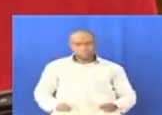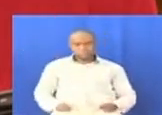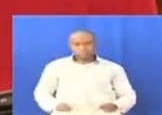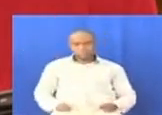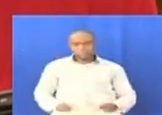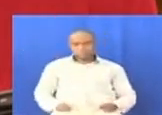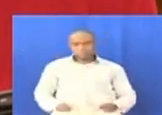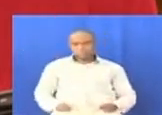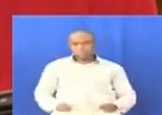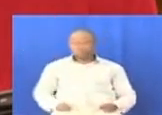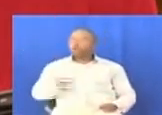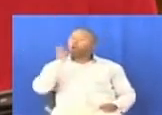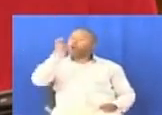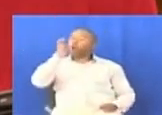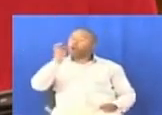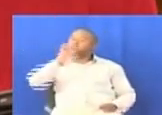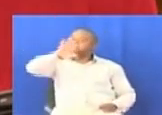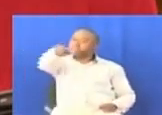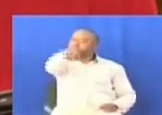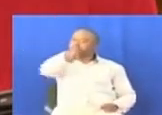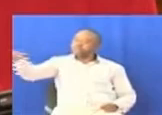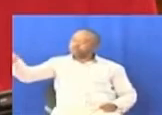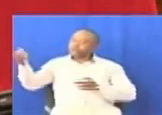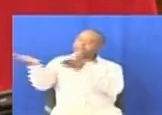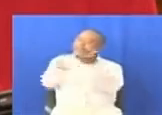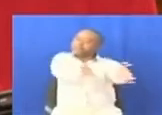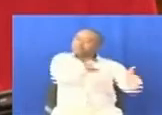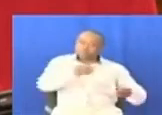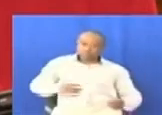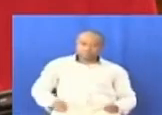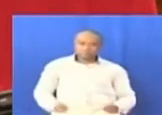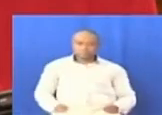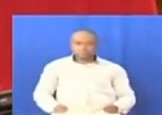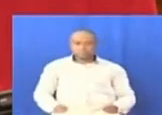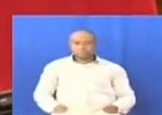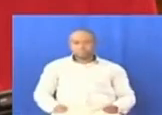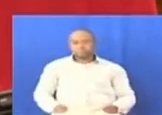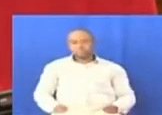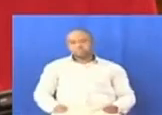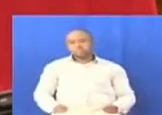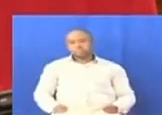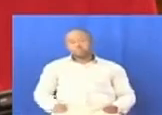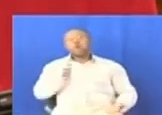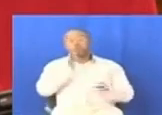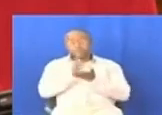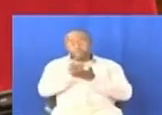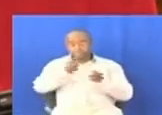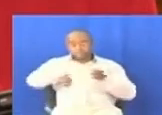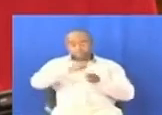bisheni hodi utafunguliwa. Na kweli tumeomba,